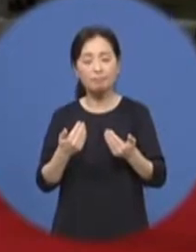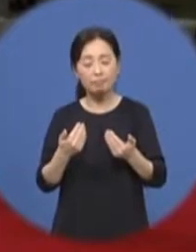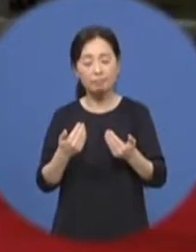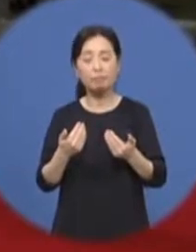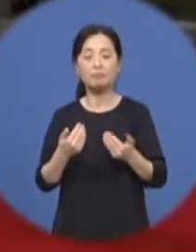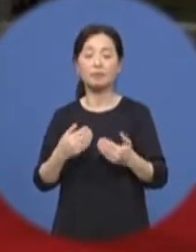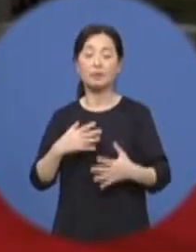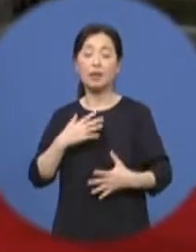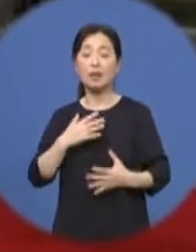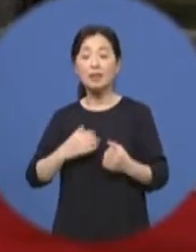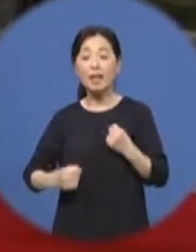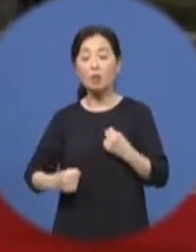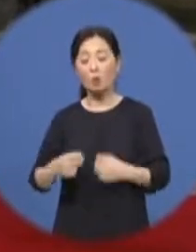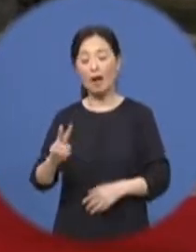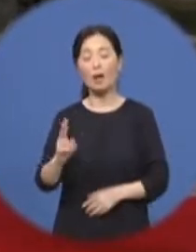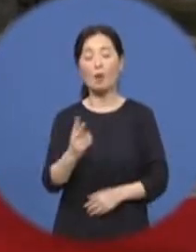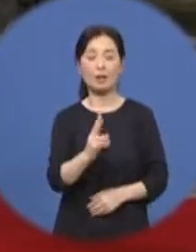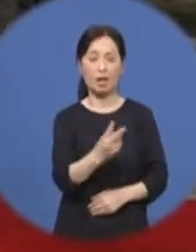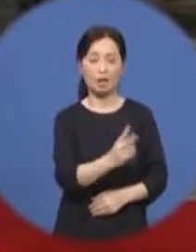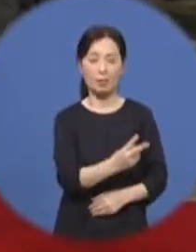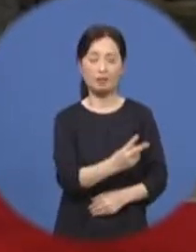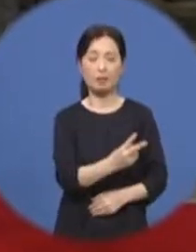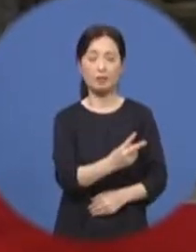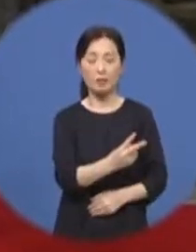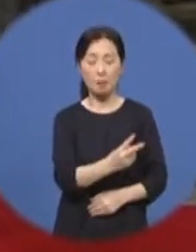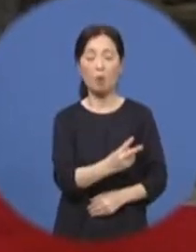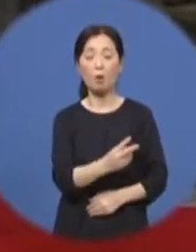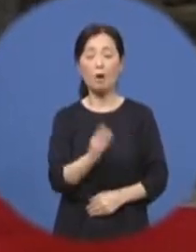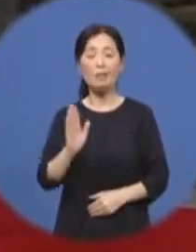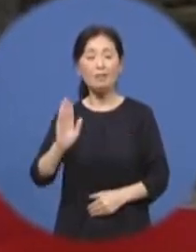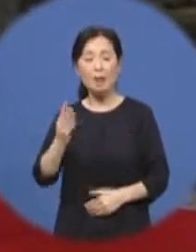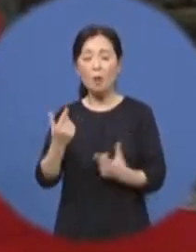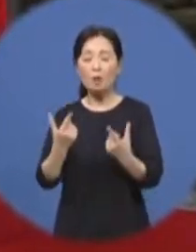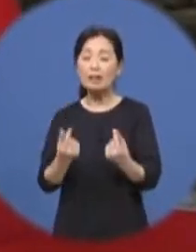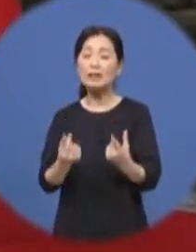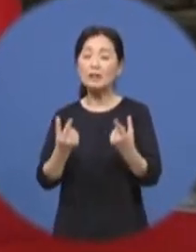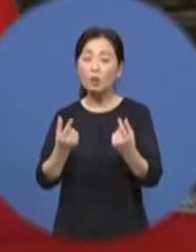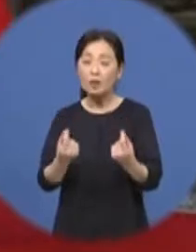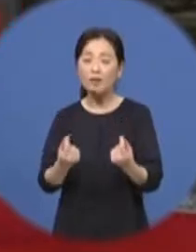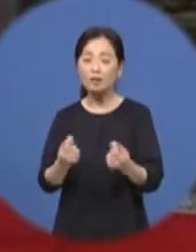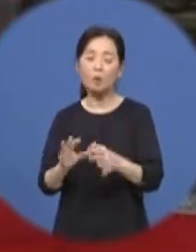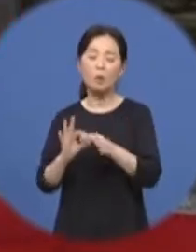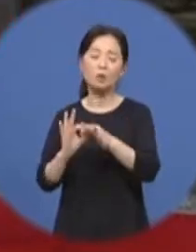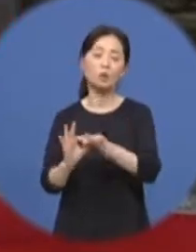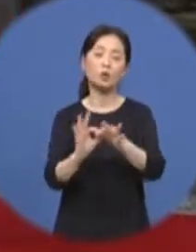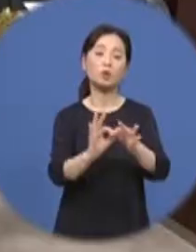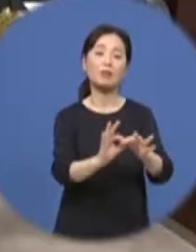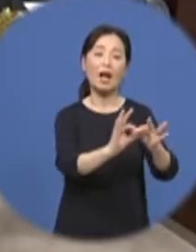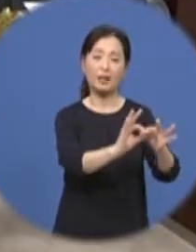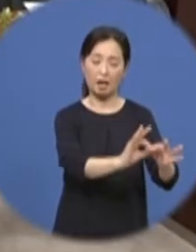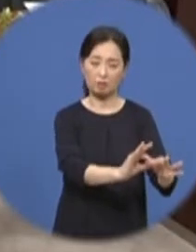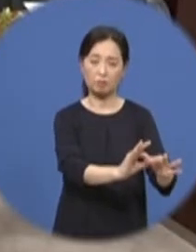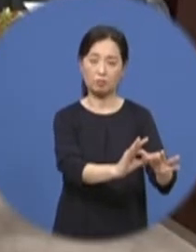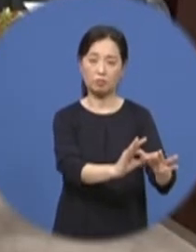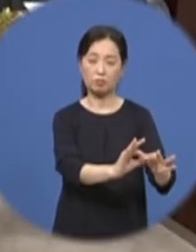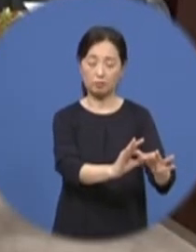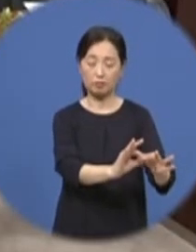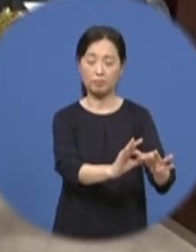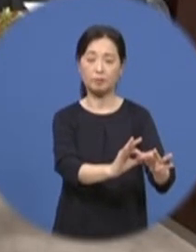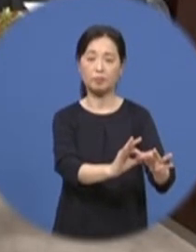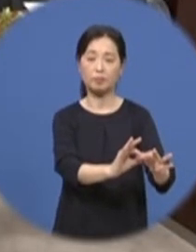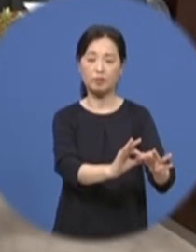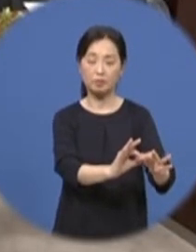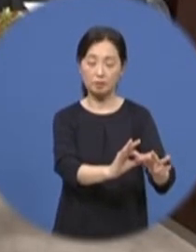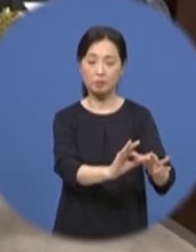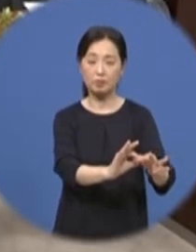ります毎年卒業してきますから、でもきちっと伝えていく、伝統を伝えていくということをあの